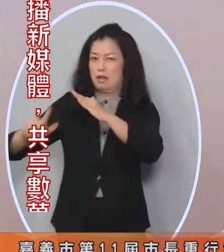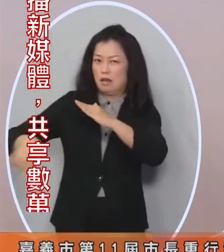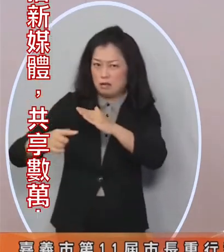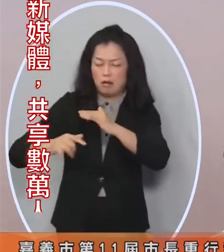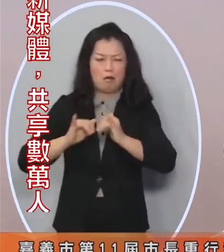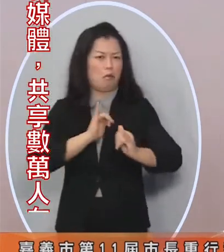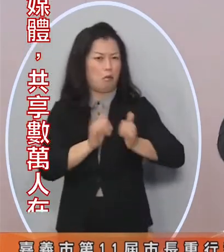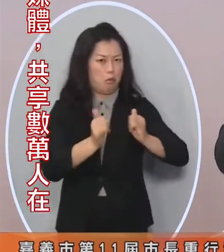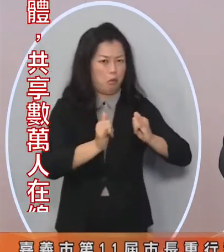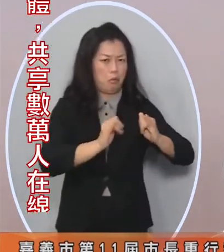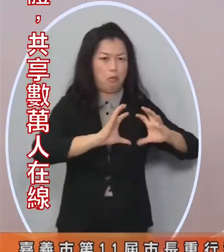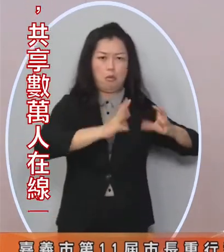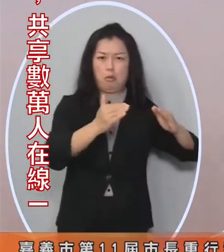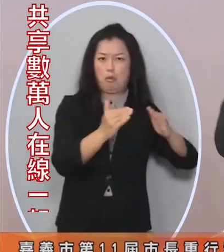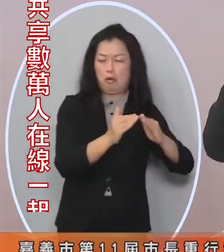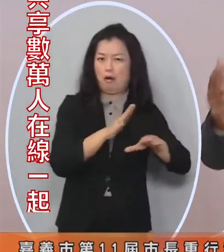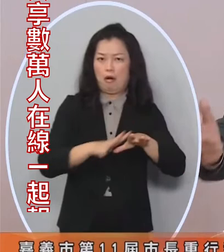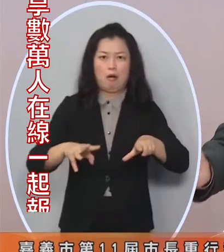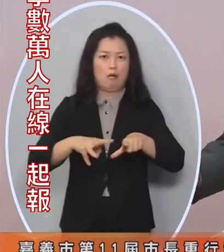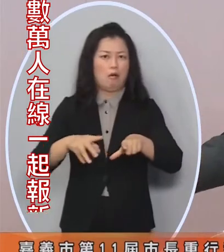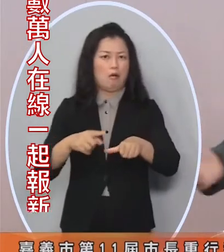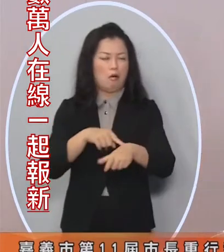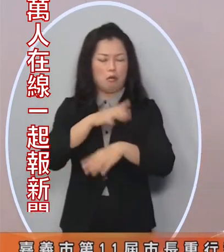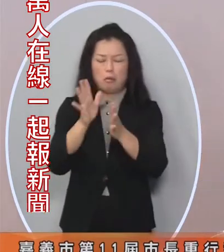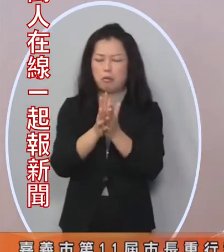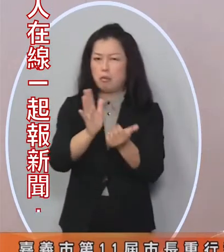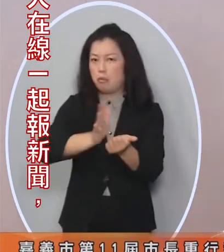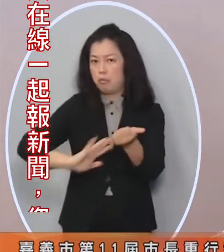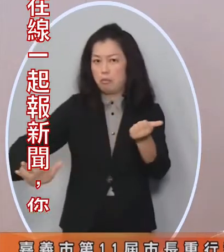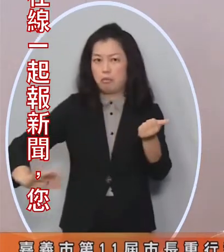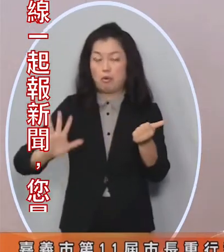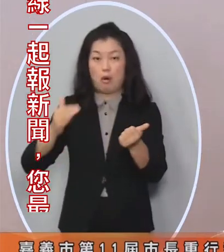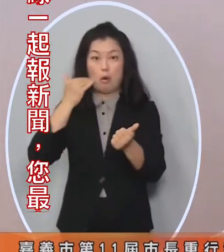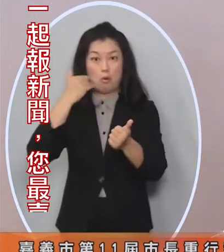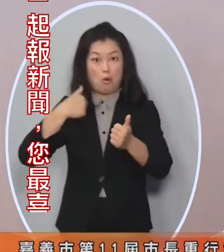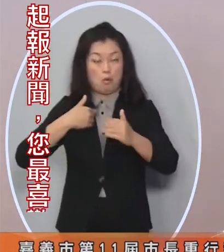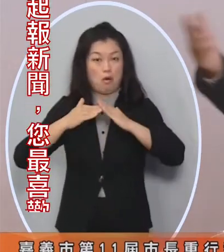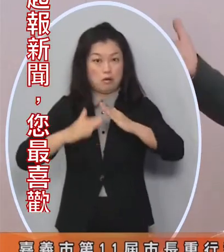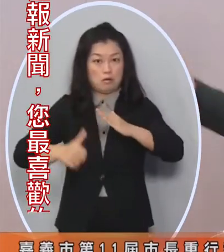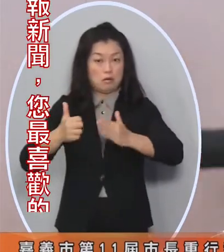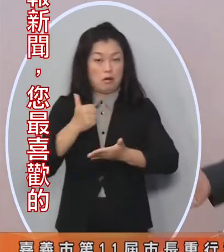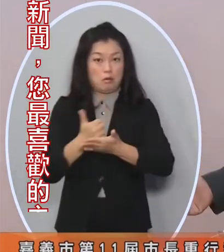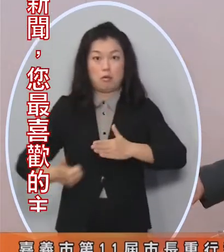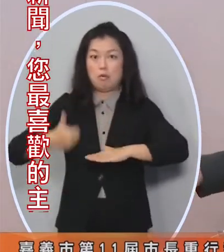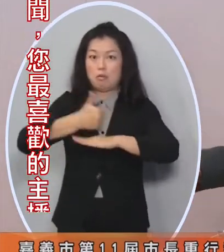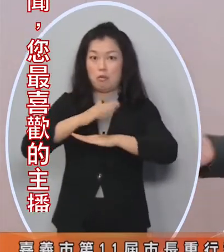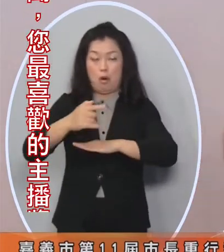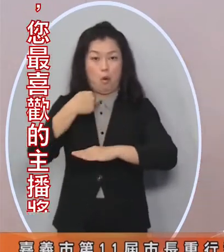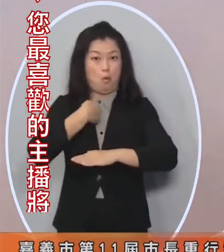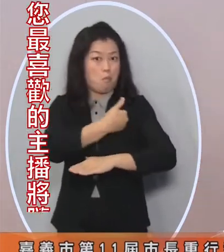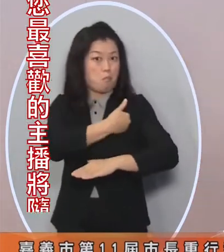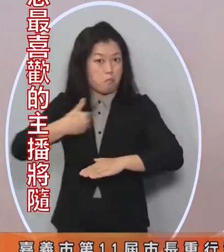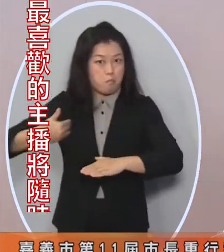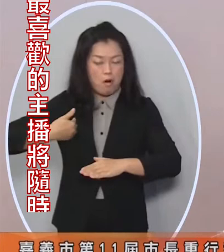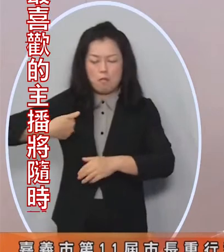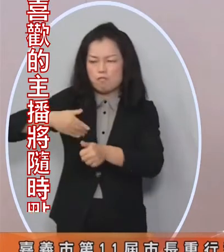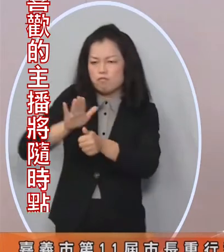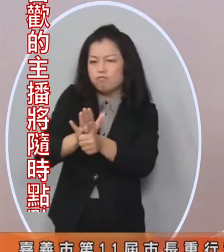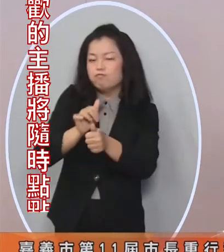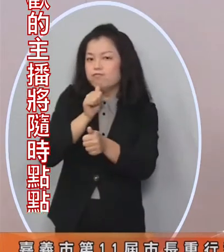全，所以我做市长，能力够，救我这三个，唔是